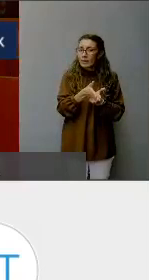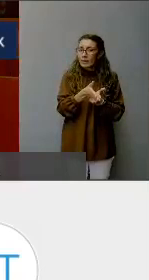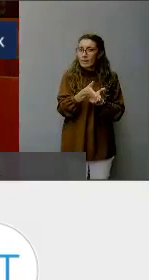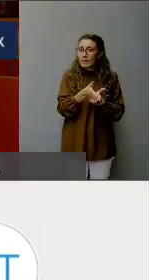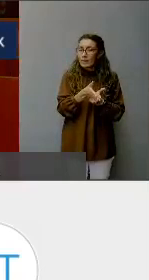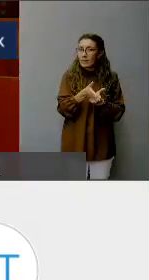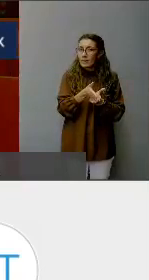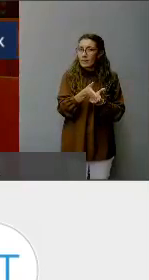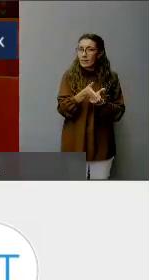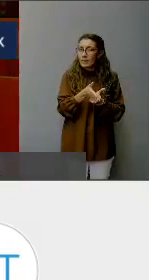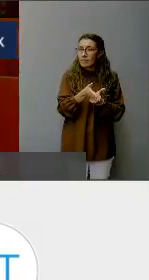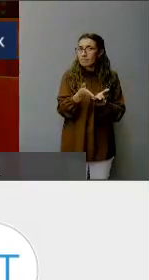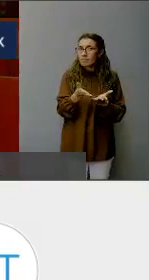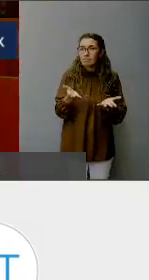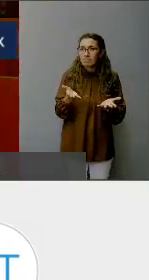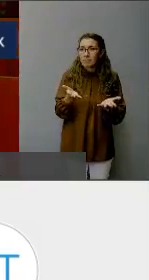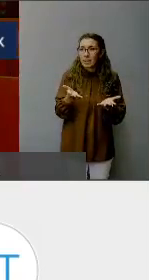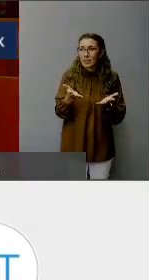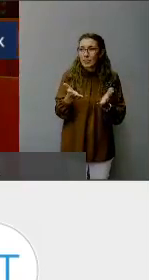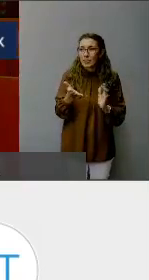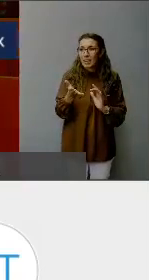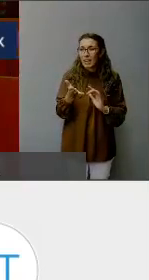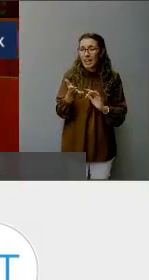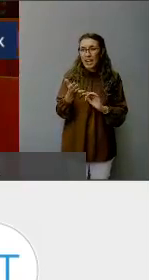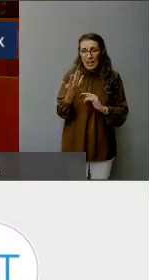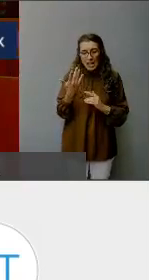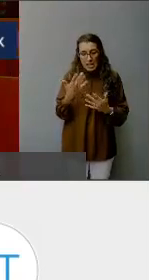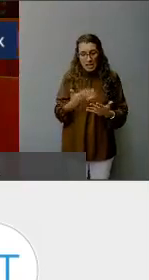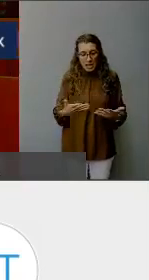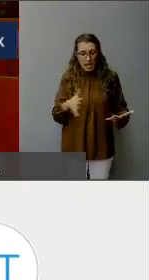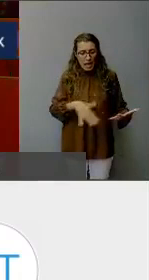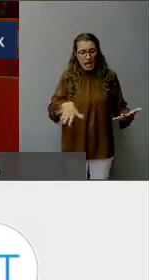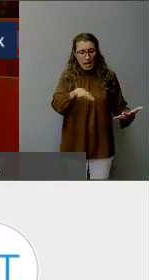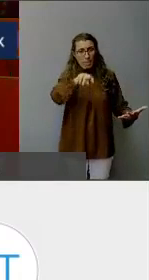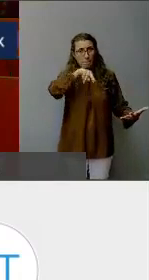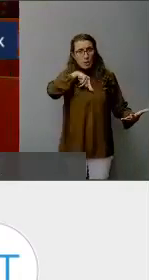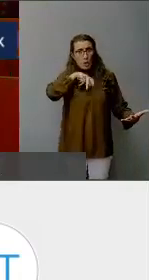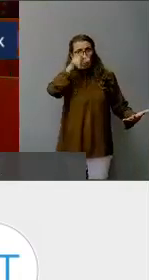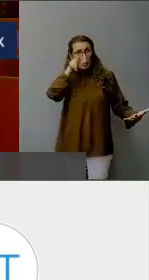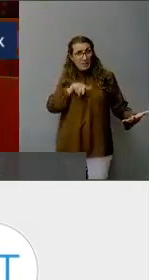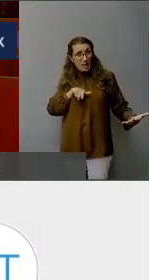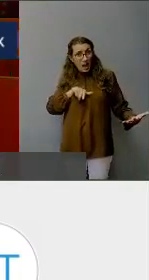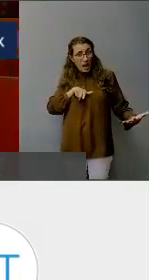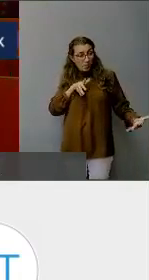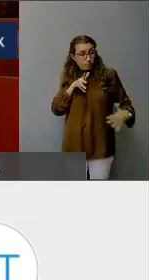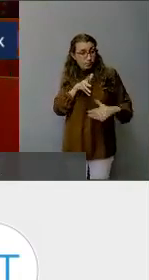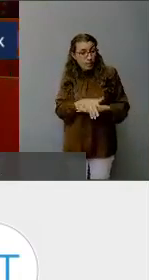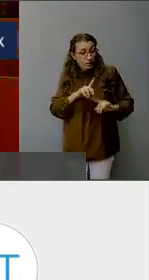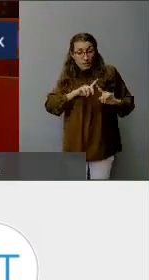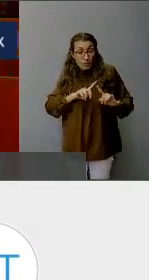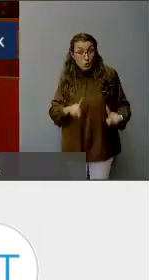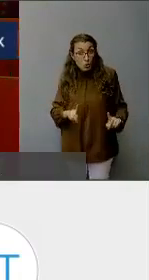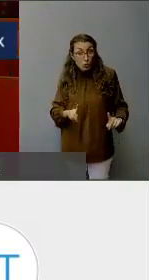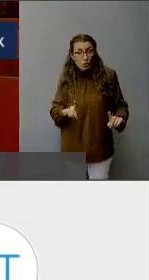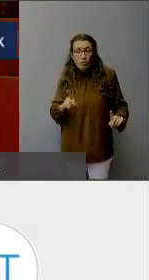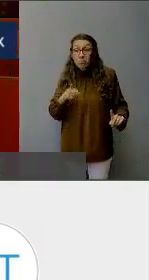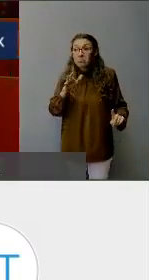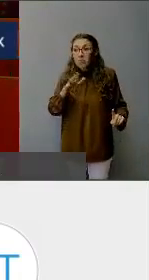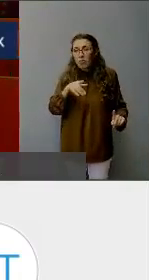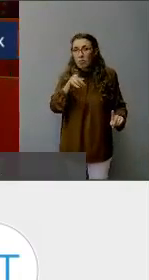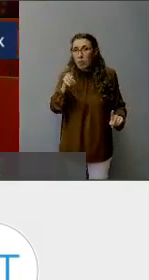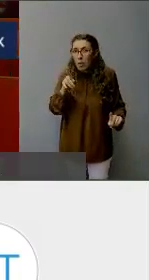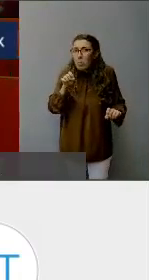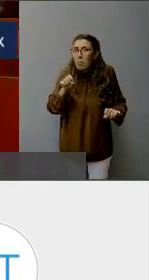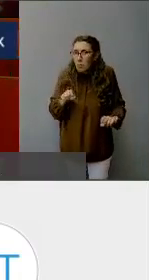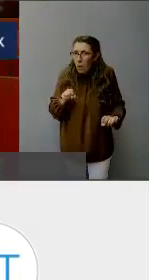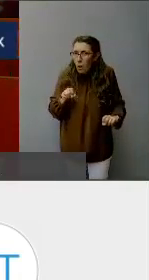e questo signore qua era proprietaria di quest'area dove non è stato fatto assolutamente niente potevate anche probabilmente